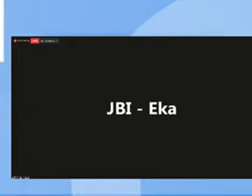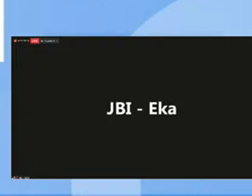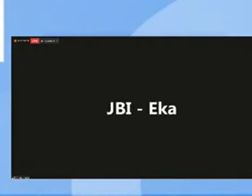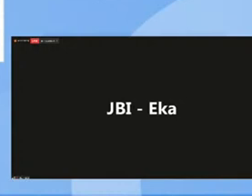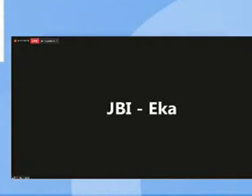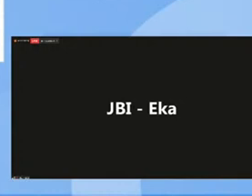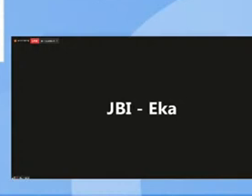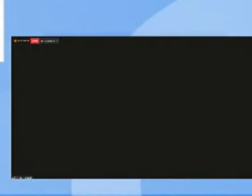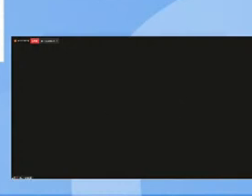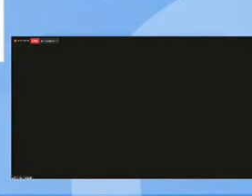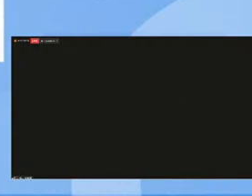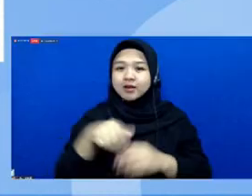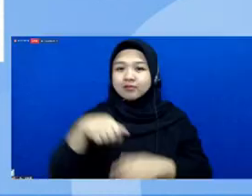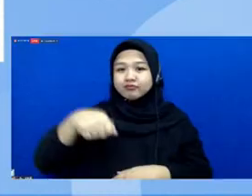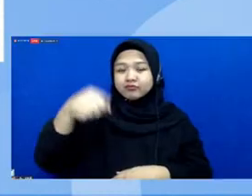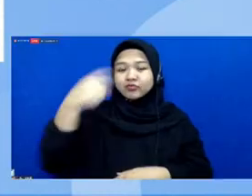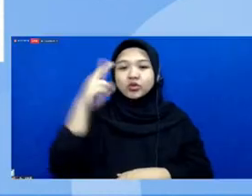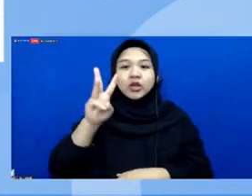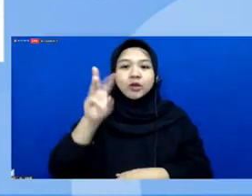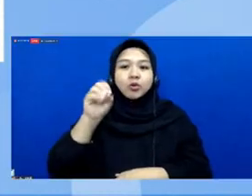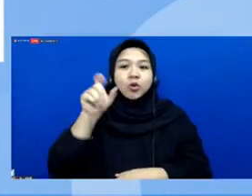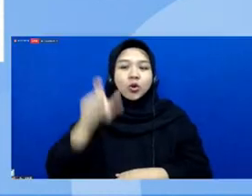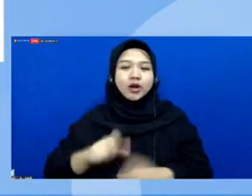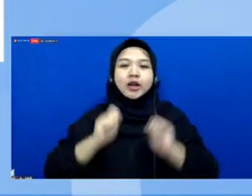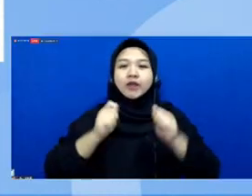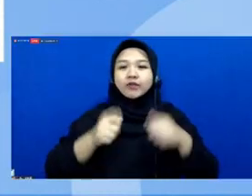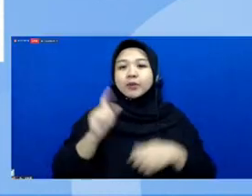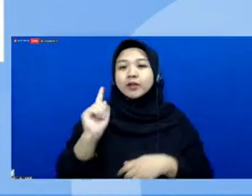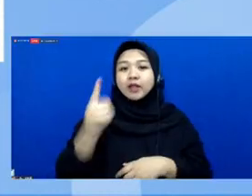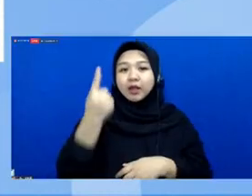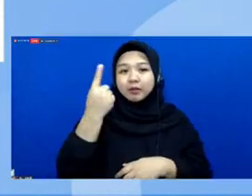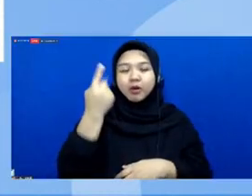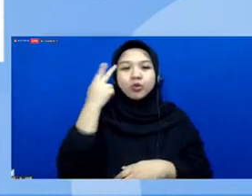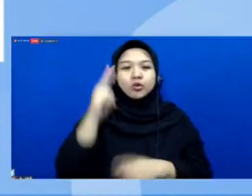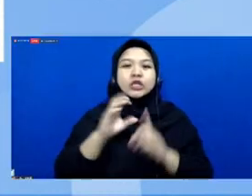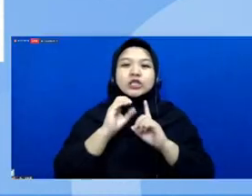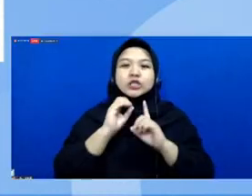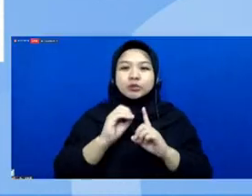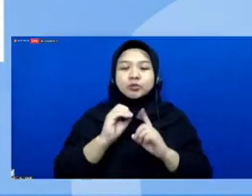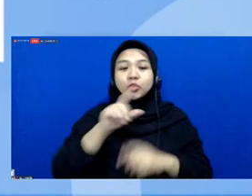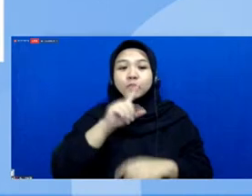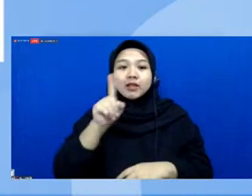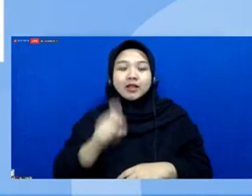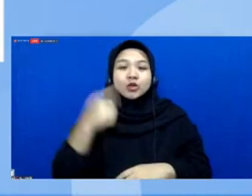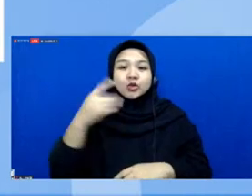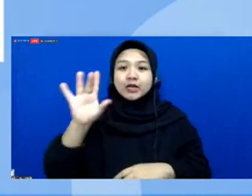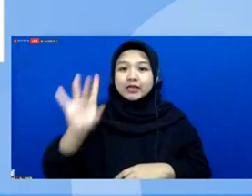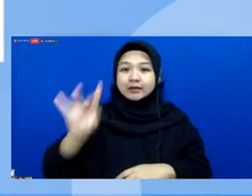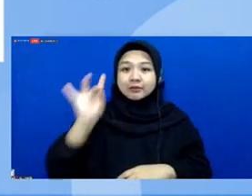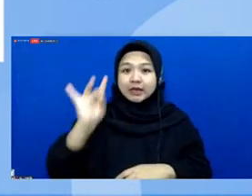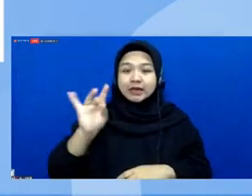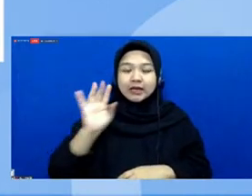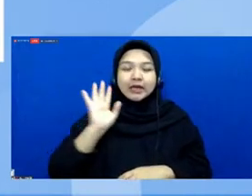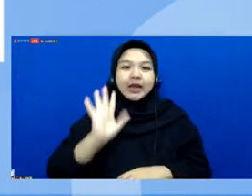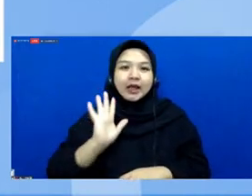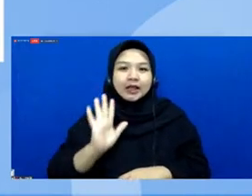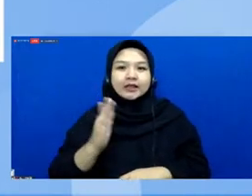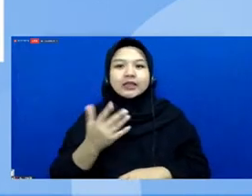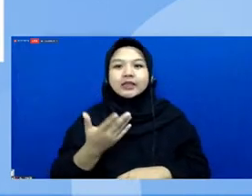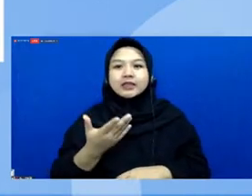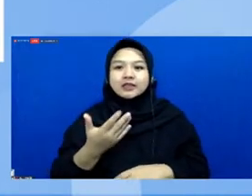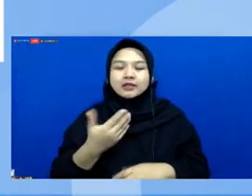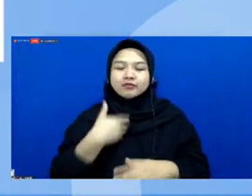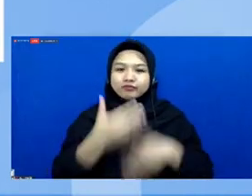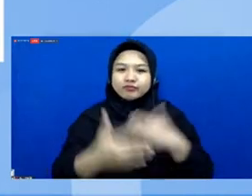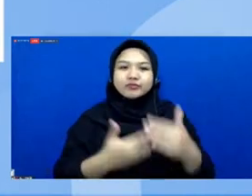webinar kit bagi 30 pendaftar pertama dan juga untuk 10 penanya terpilih yang nanti akan berlangsung